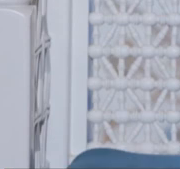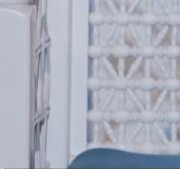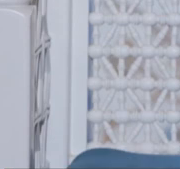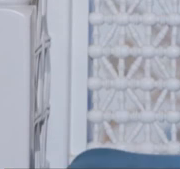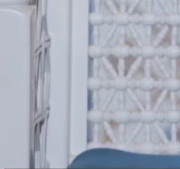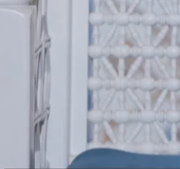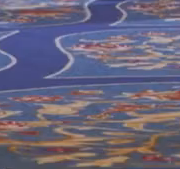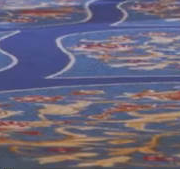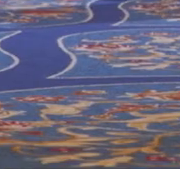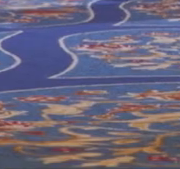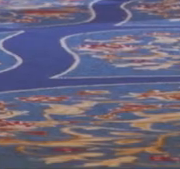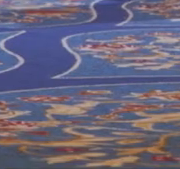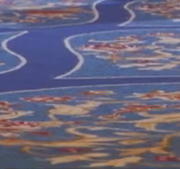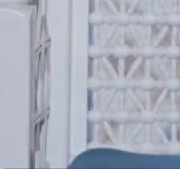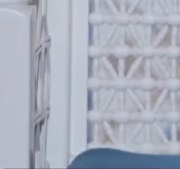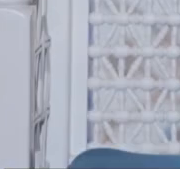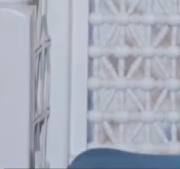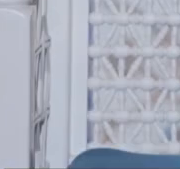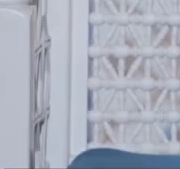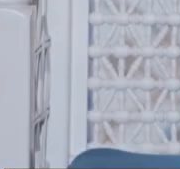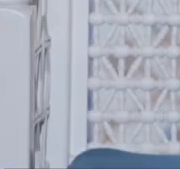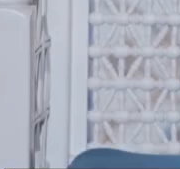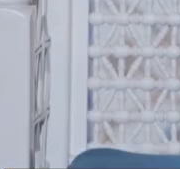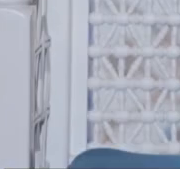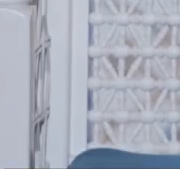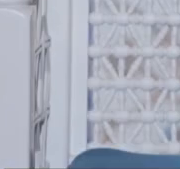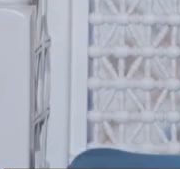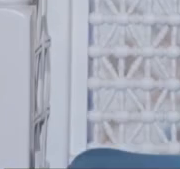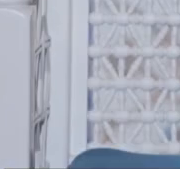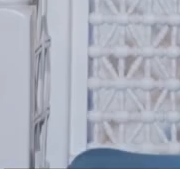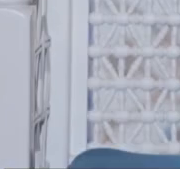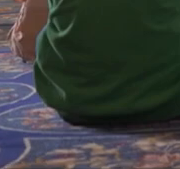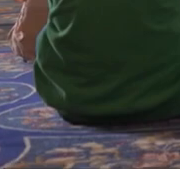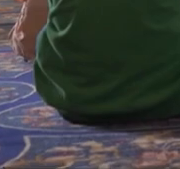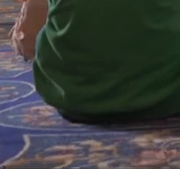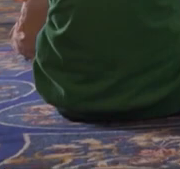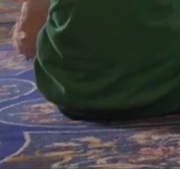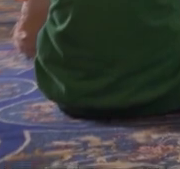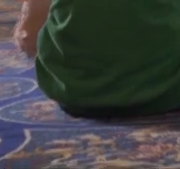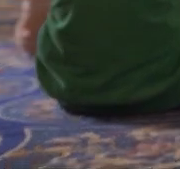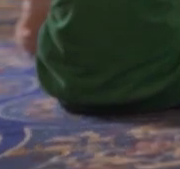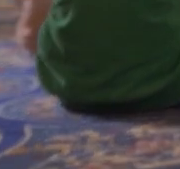وحين اللهم امين اللهم امين يا رب